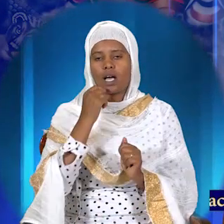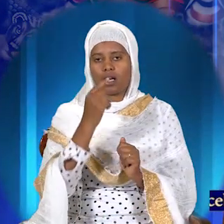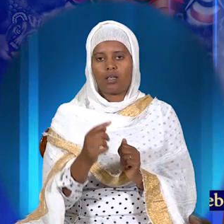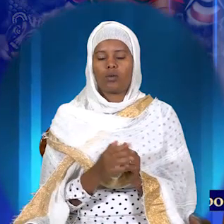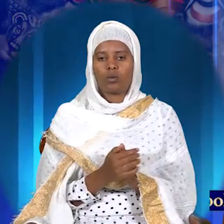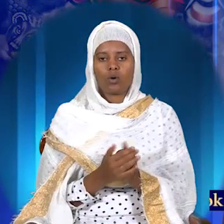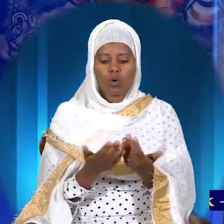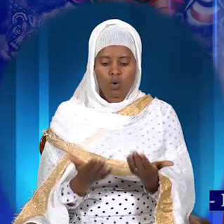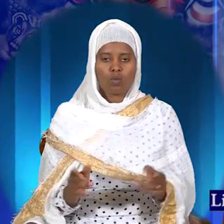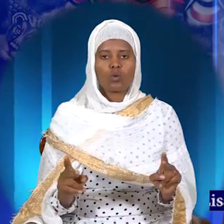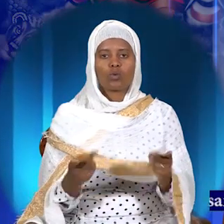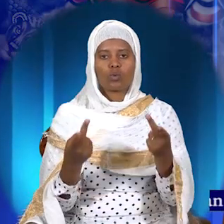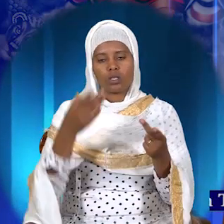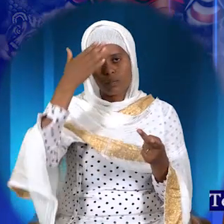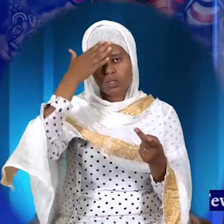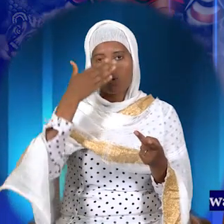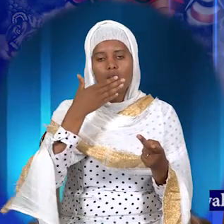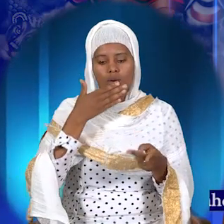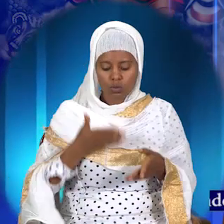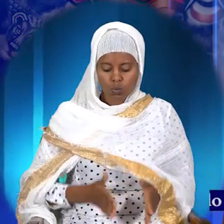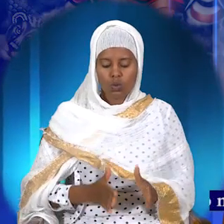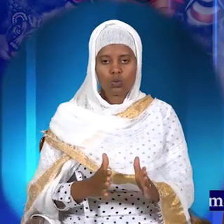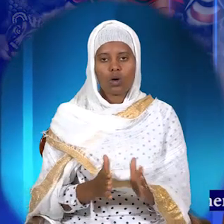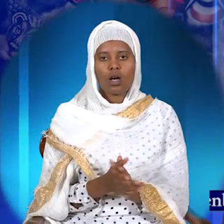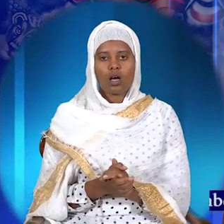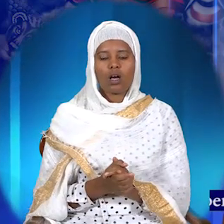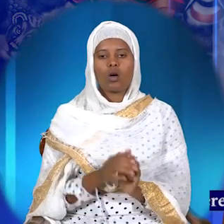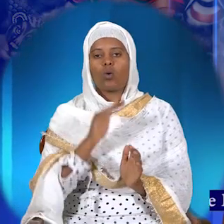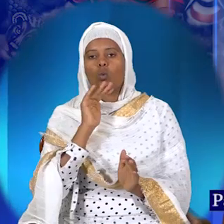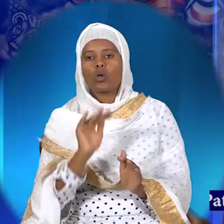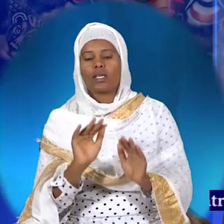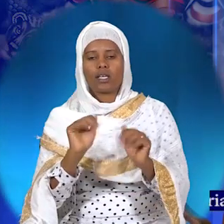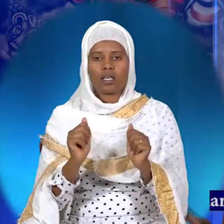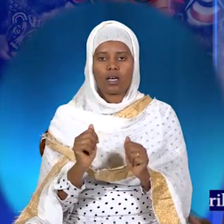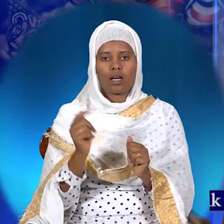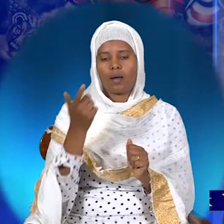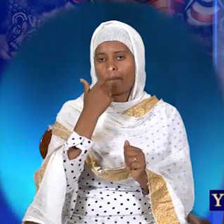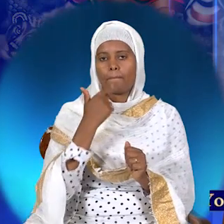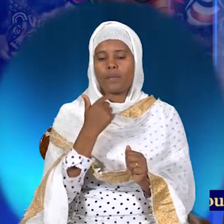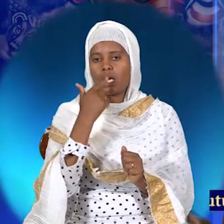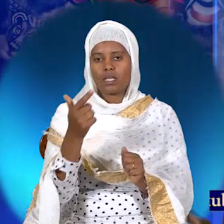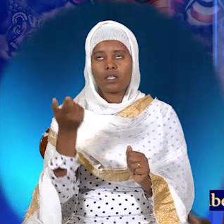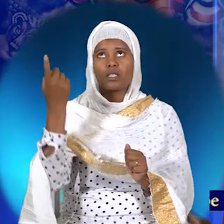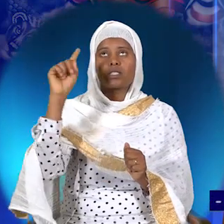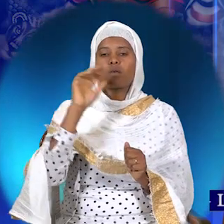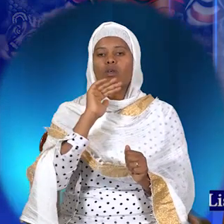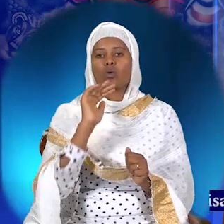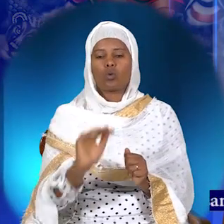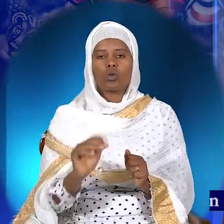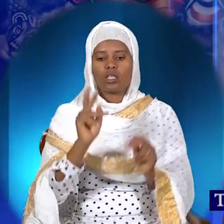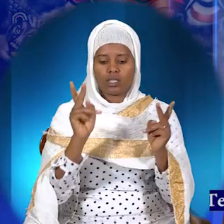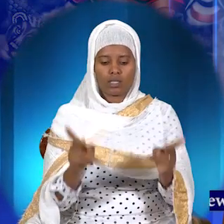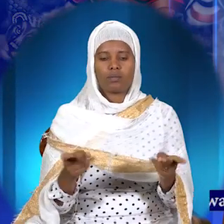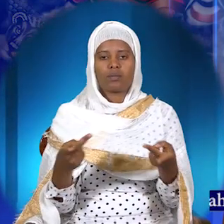ኢኻ በለኒ። ሎሚ እውን ብተዋህዶ ዝወለድኩኻ ወደይ ኢኻ በለኒ ኢሉ እግዚአብሔር